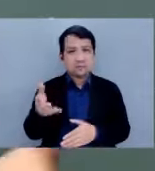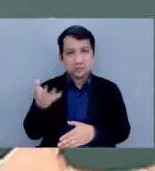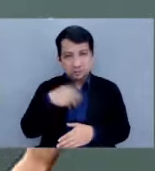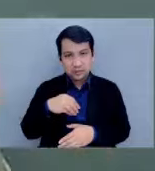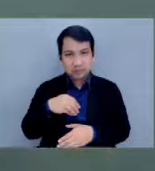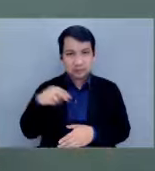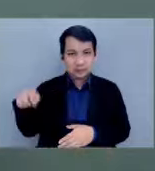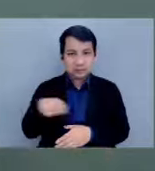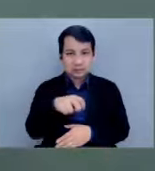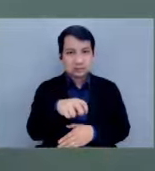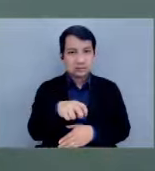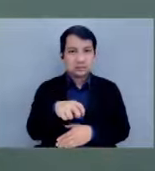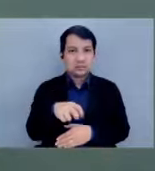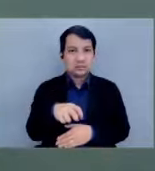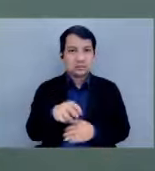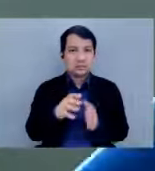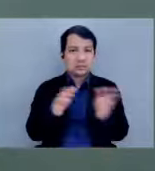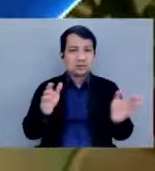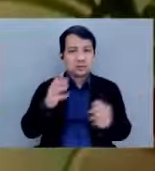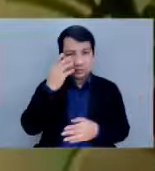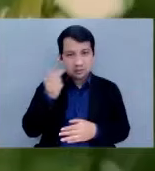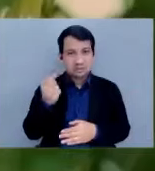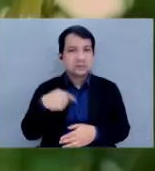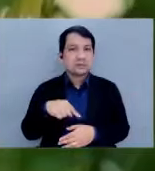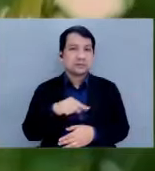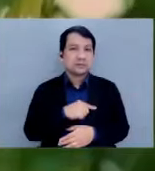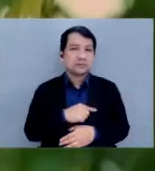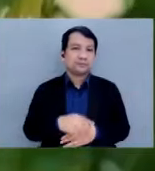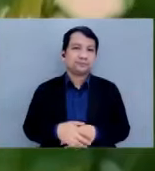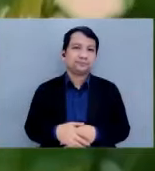niya, very memorable din talaga.